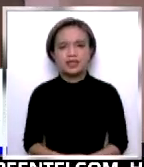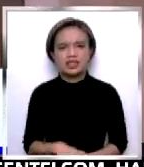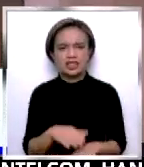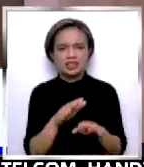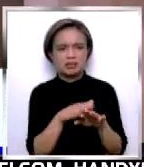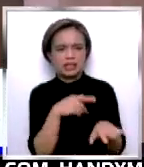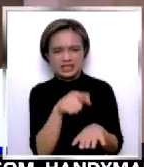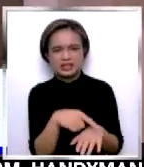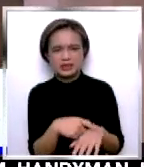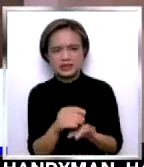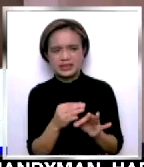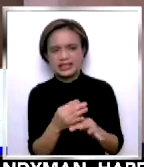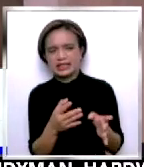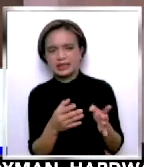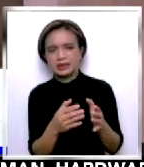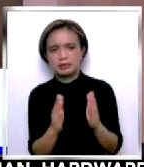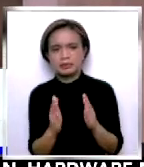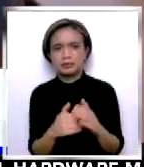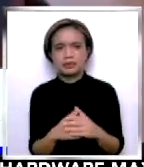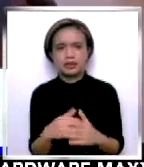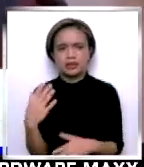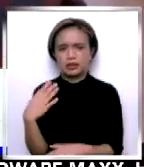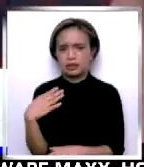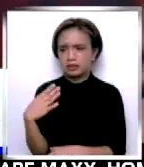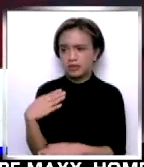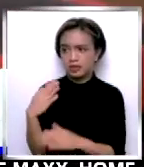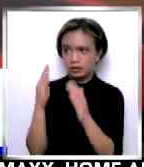mo, tabingi, oh. Eh, dali lang, tabingi ba?